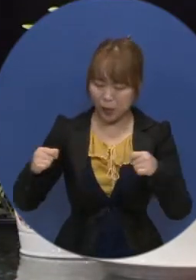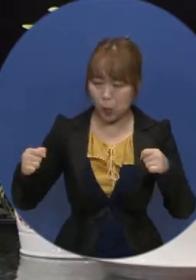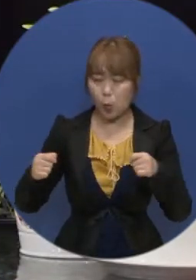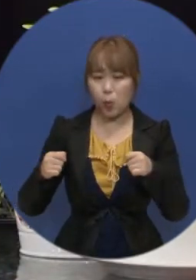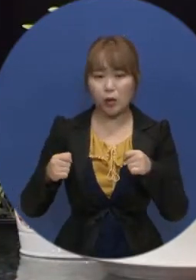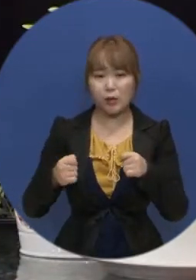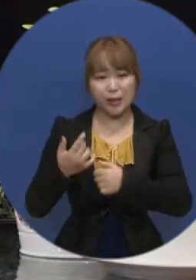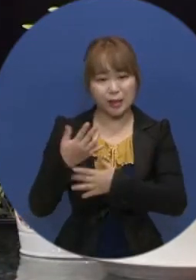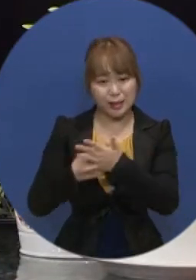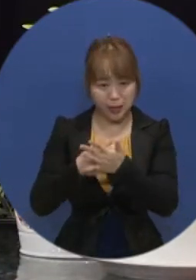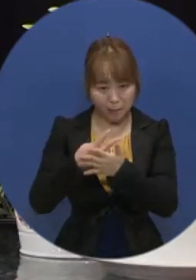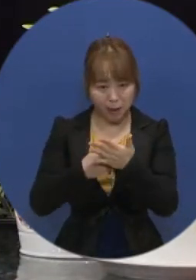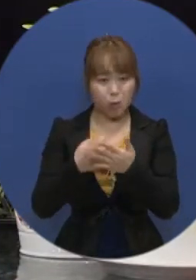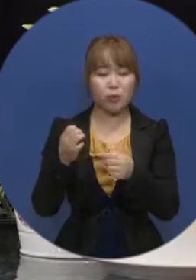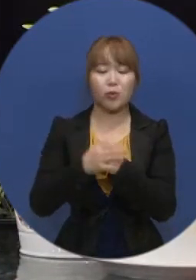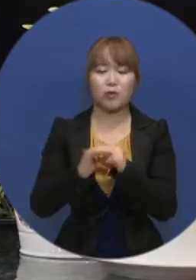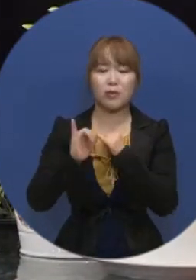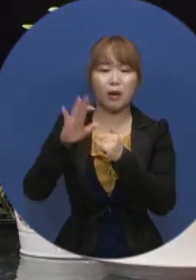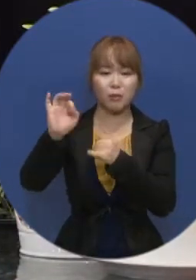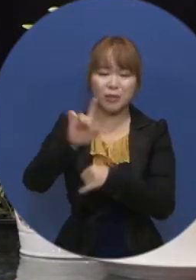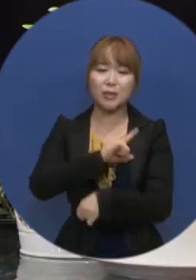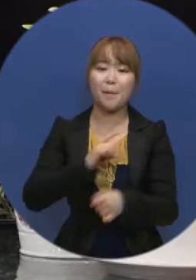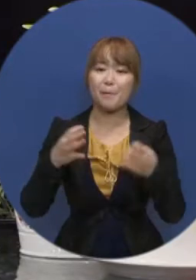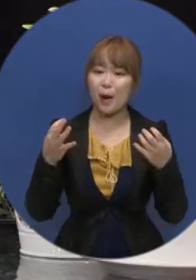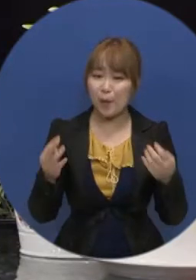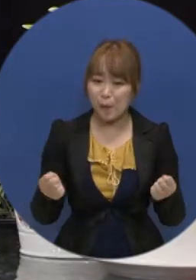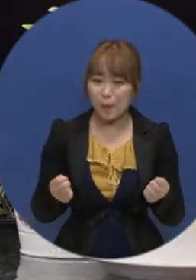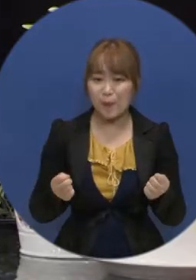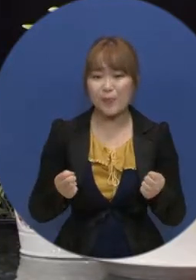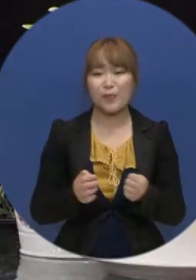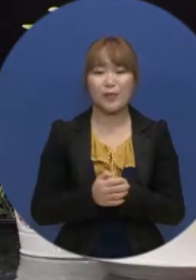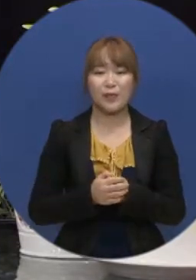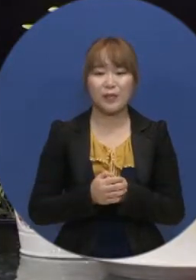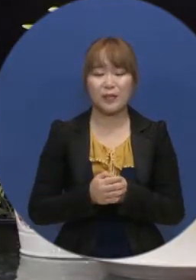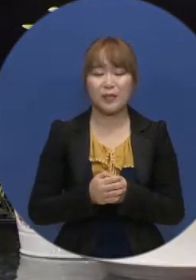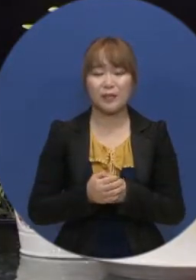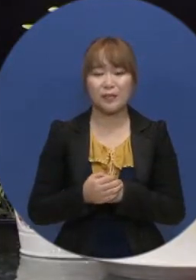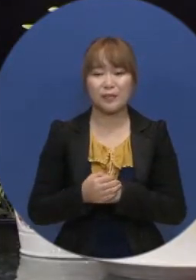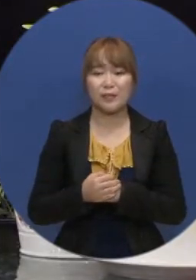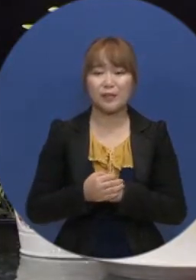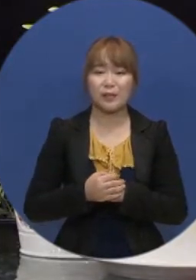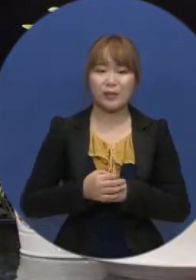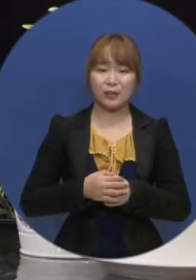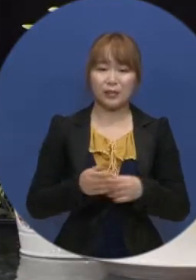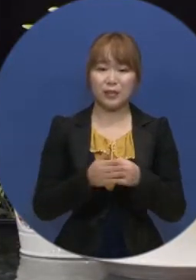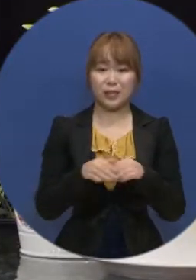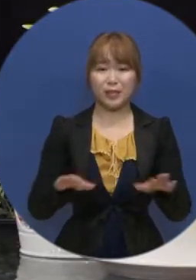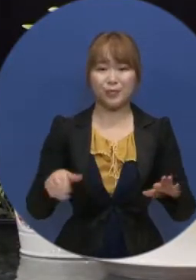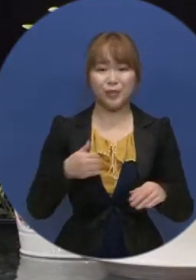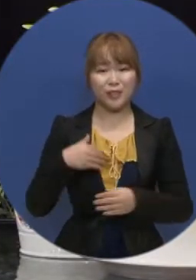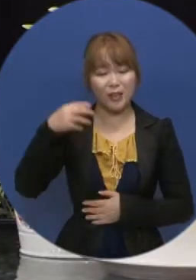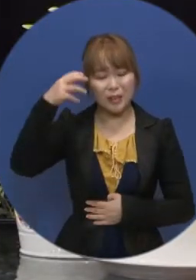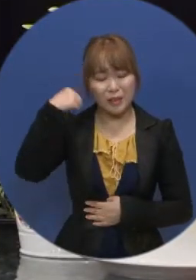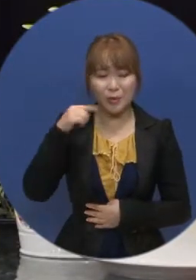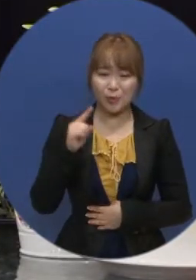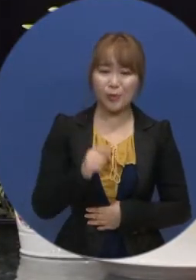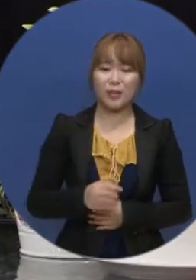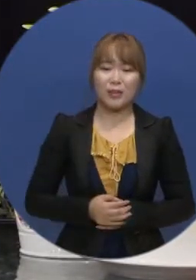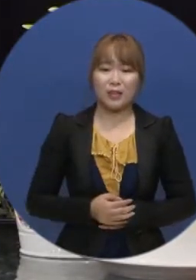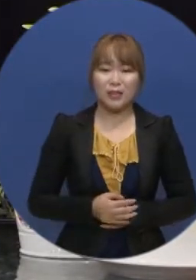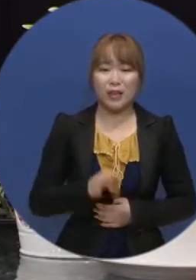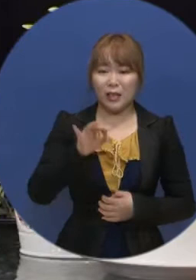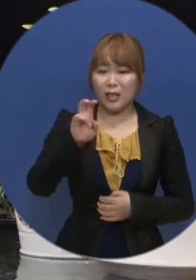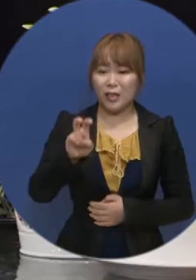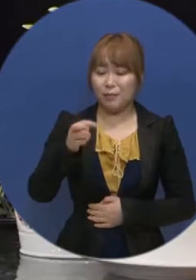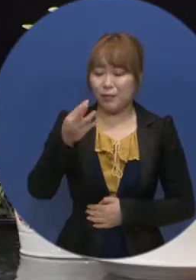드라마고 네네. 그 상금도 질 많고 네네. 그러니까 그 지금도 기억나는 거는